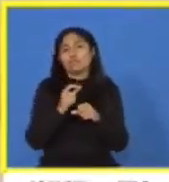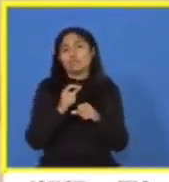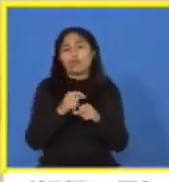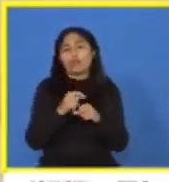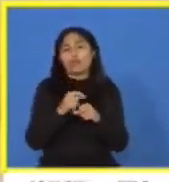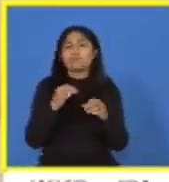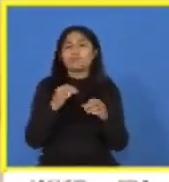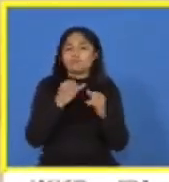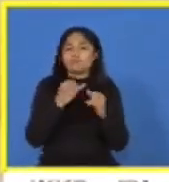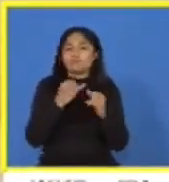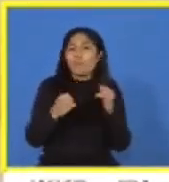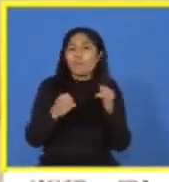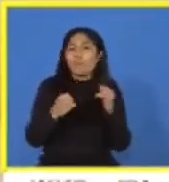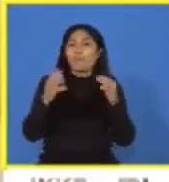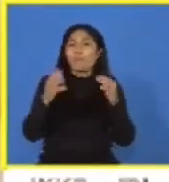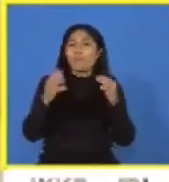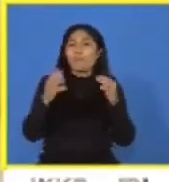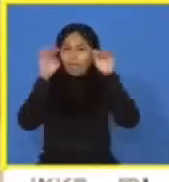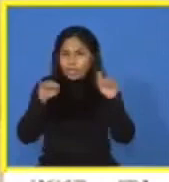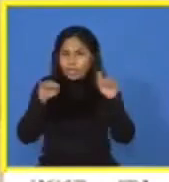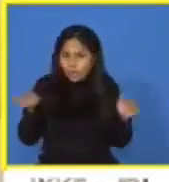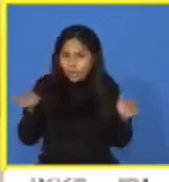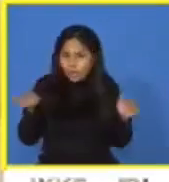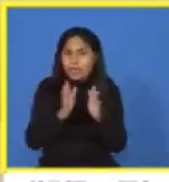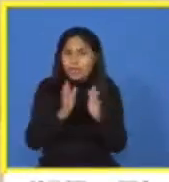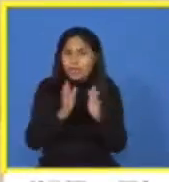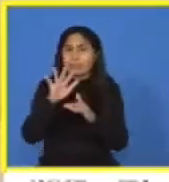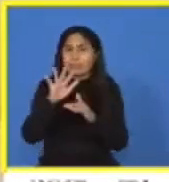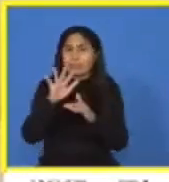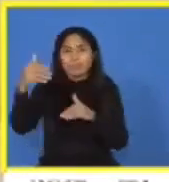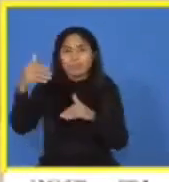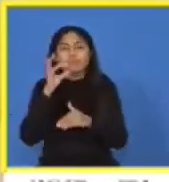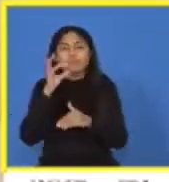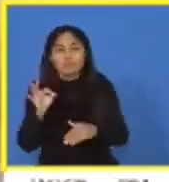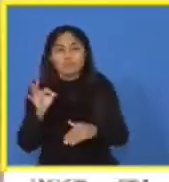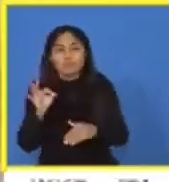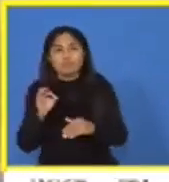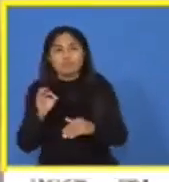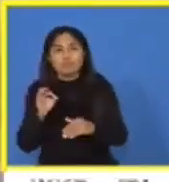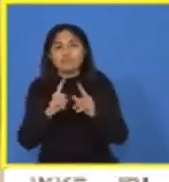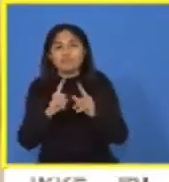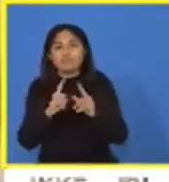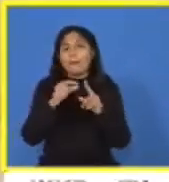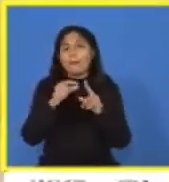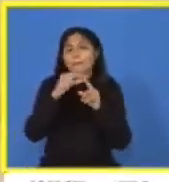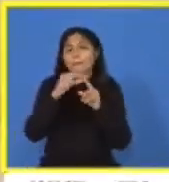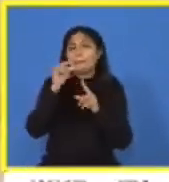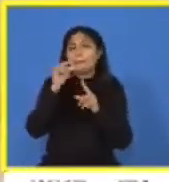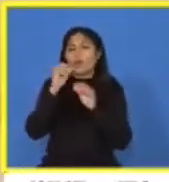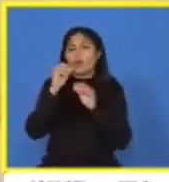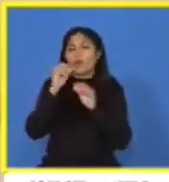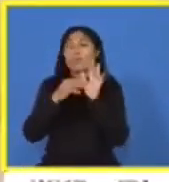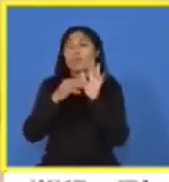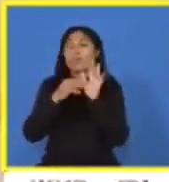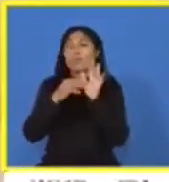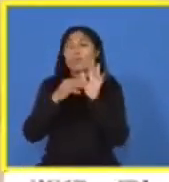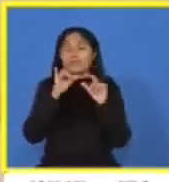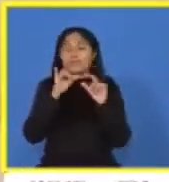dan Tahun Baru. Nah, tentunya ini dari sisi promosi sekali lagi. Dari sisi promosi